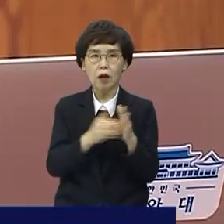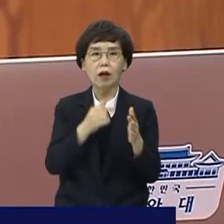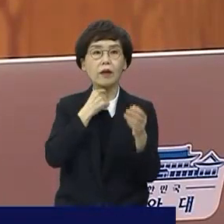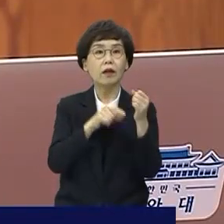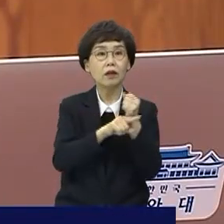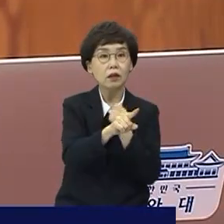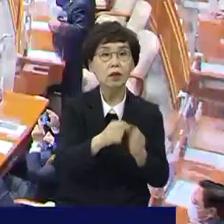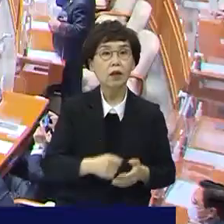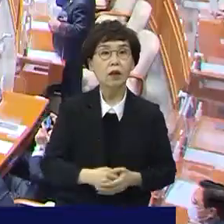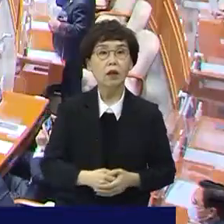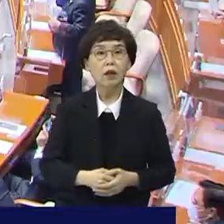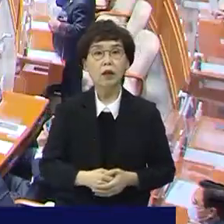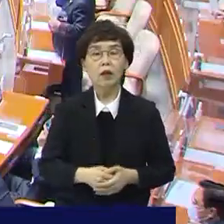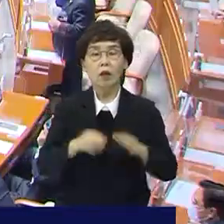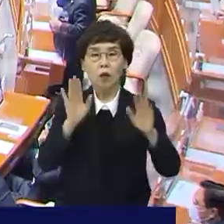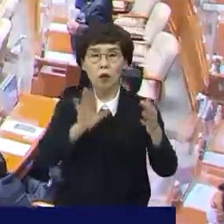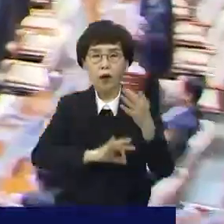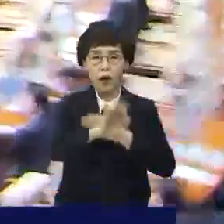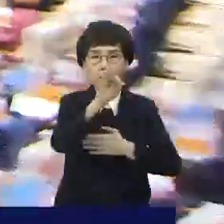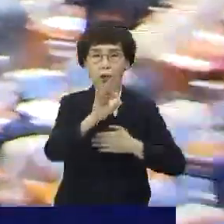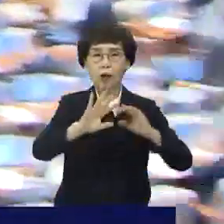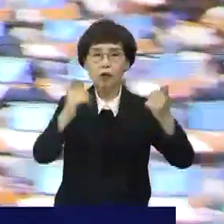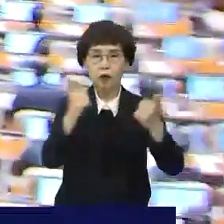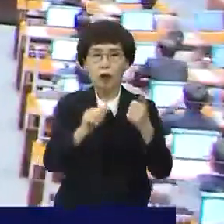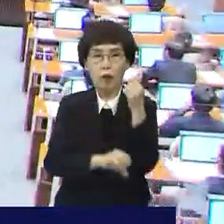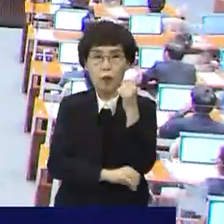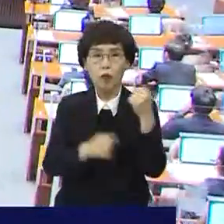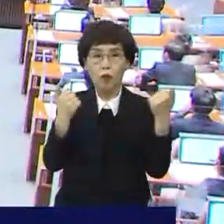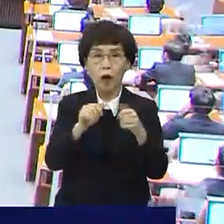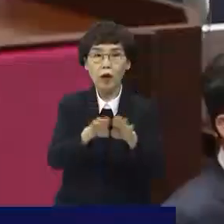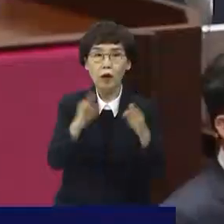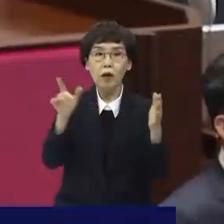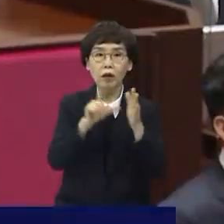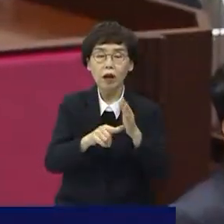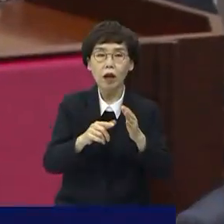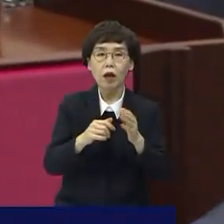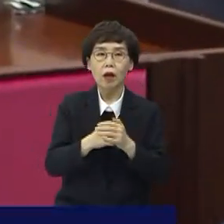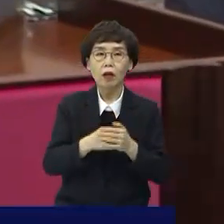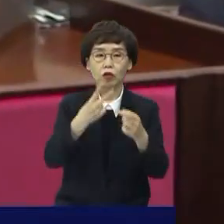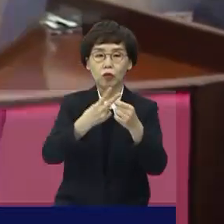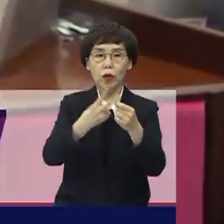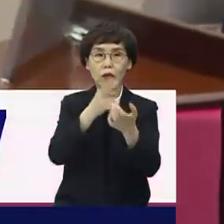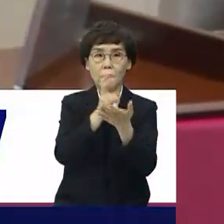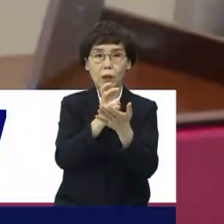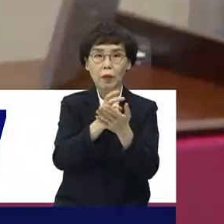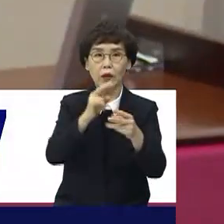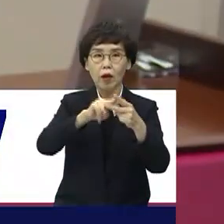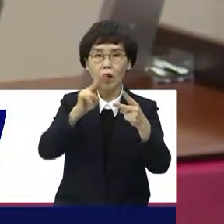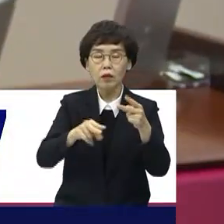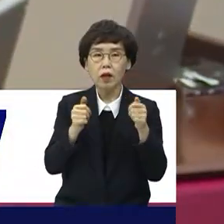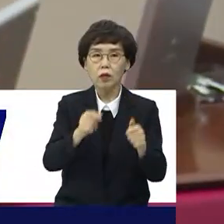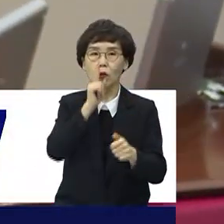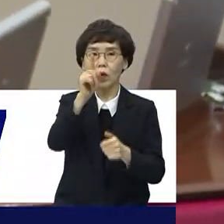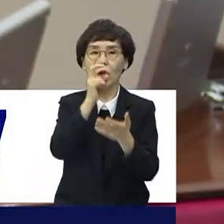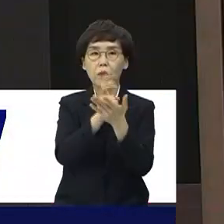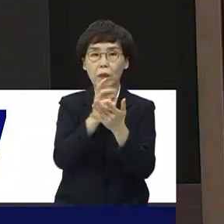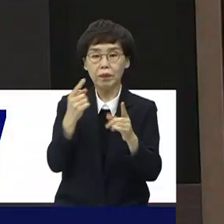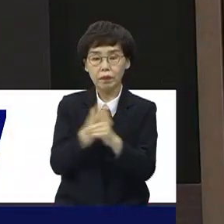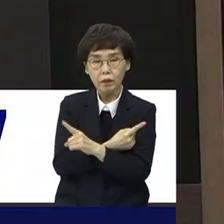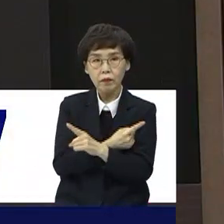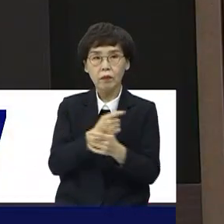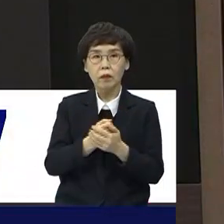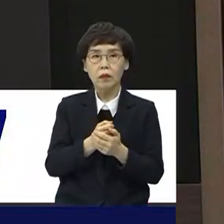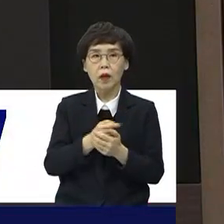겁니다. 앞서 오늘 오전 열린 국회 본회의에선 검수완박 두 번째 법안인 형사소송법 개정안이